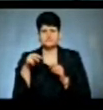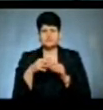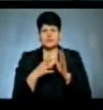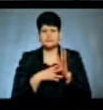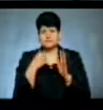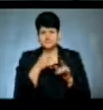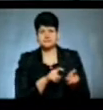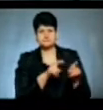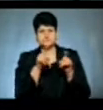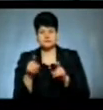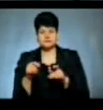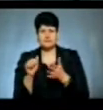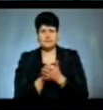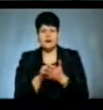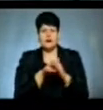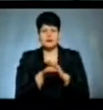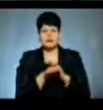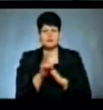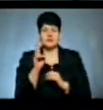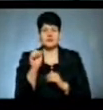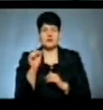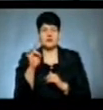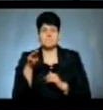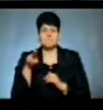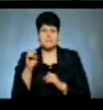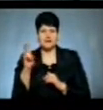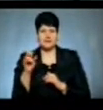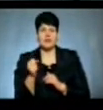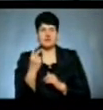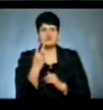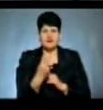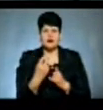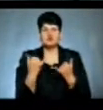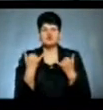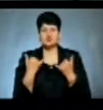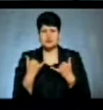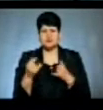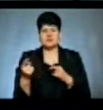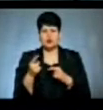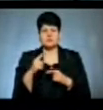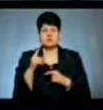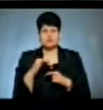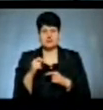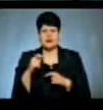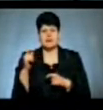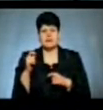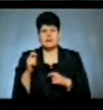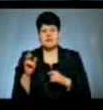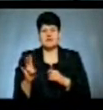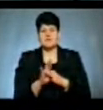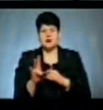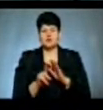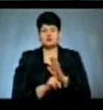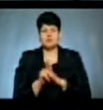архів перенесли у приміщення на вулиці Карпенка, 2. Сьогодні Тернопільсько-Зборівська архієпархія Української греко-католицької церкви